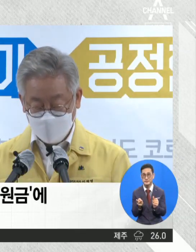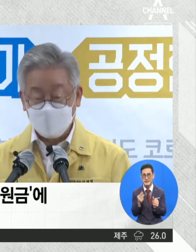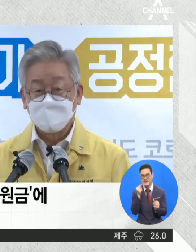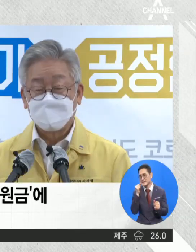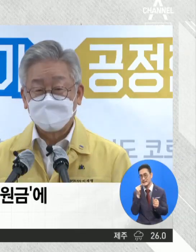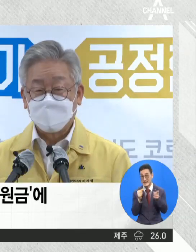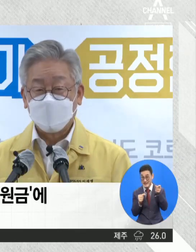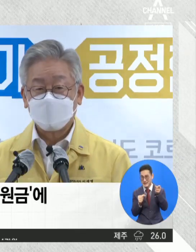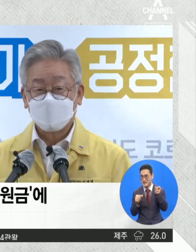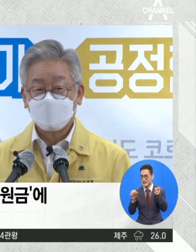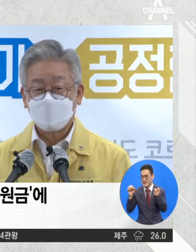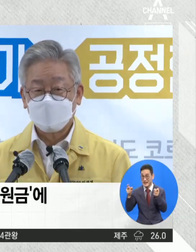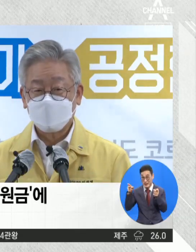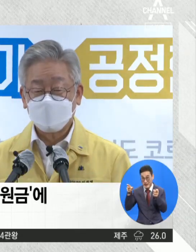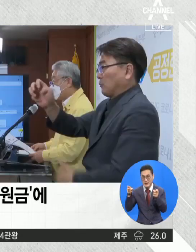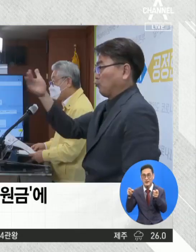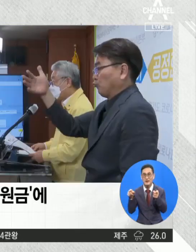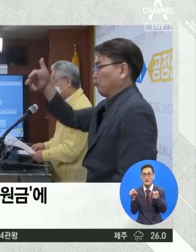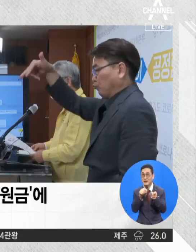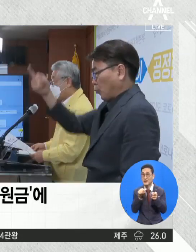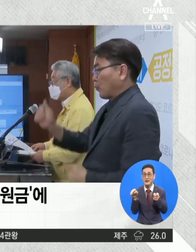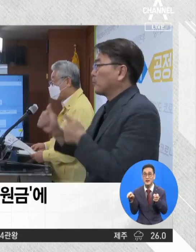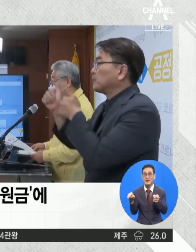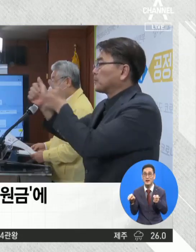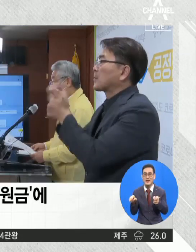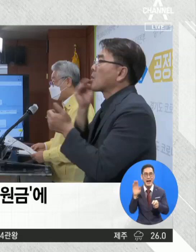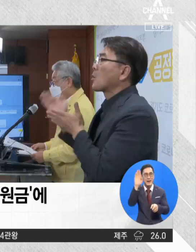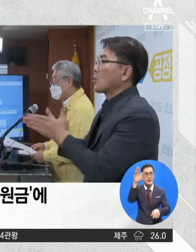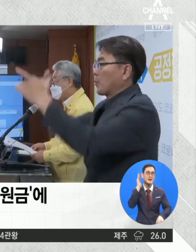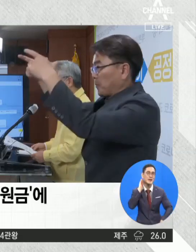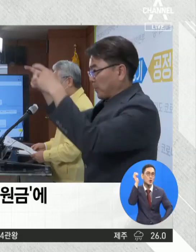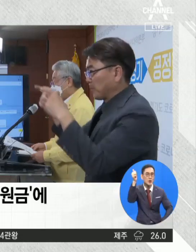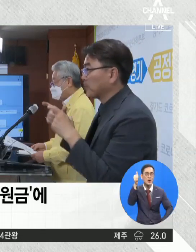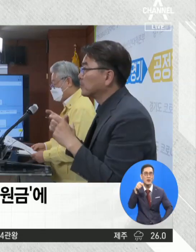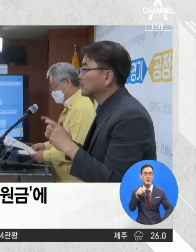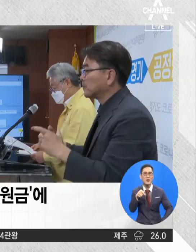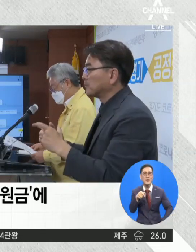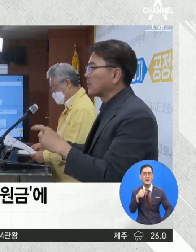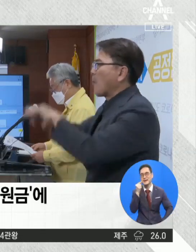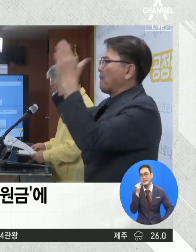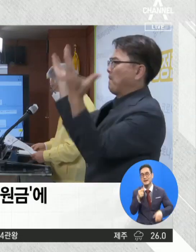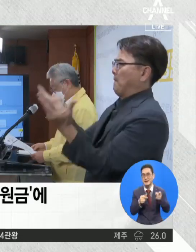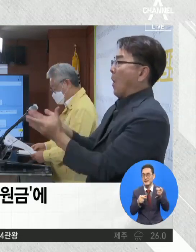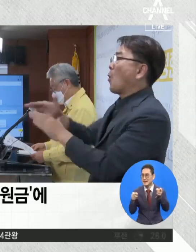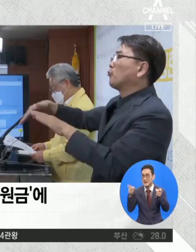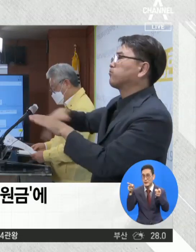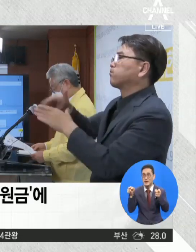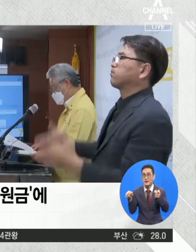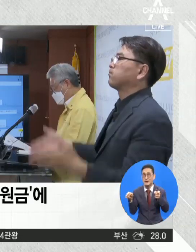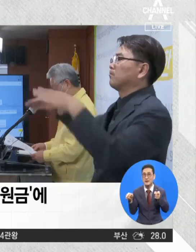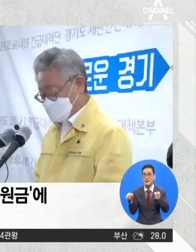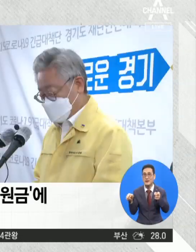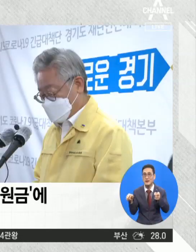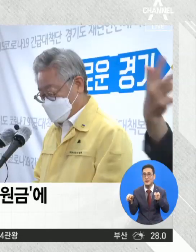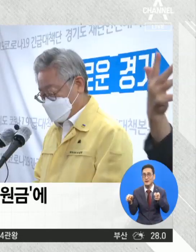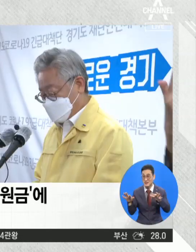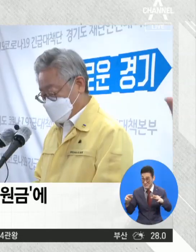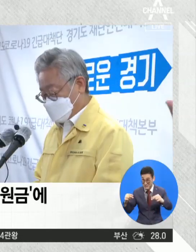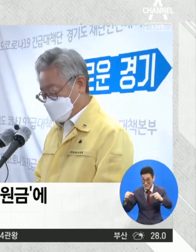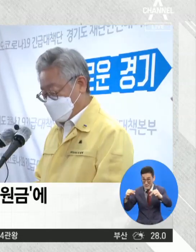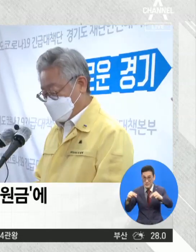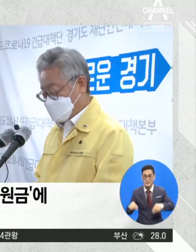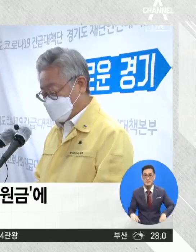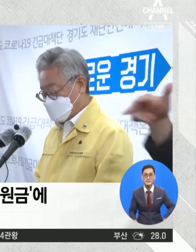문제가 이게 된 것이고 현재로 보면은 대권 후보군이 그렇죠. 정부 그리고 이제 이낙연 대표 또